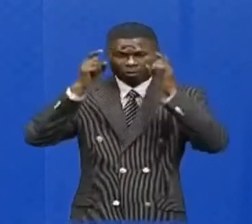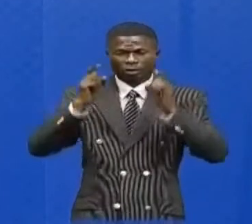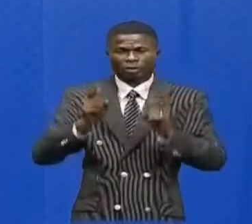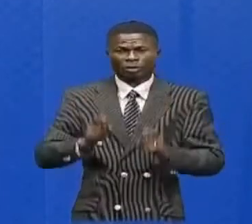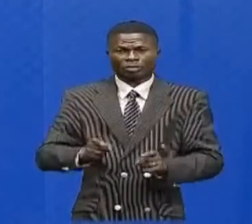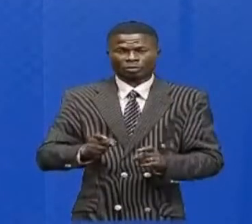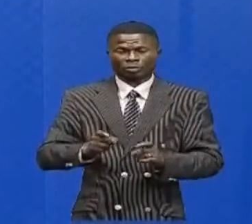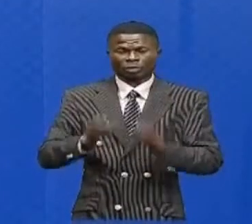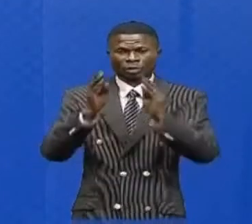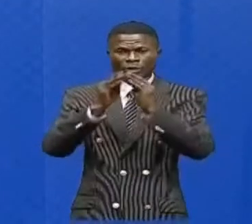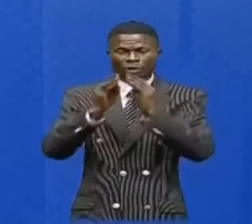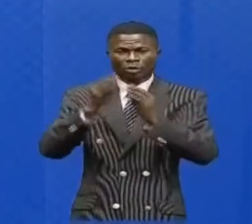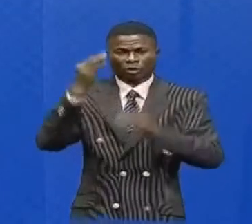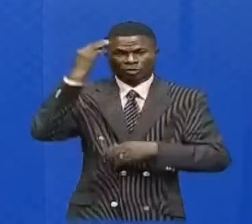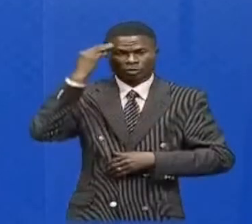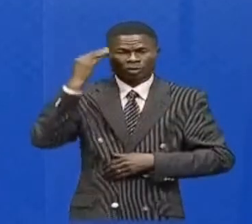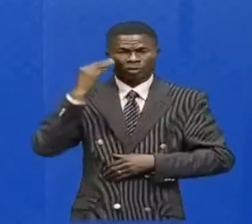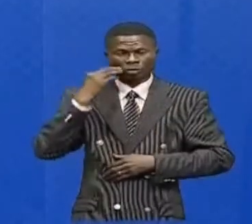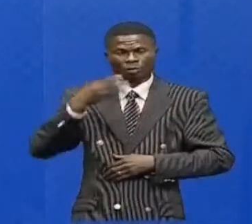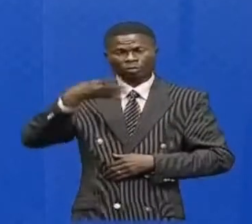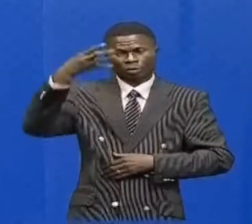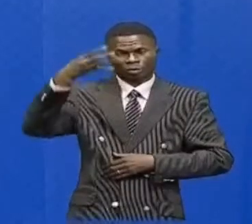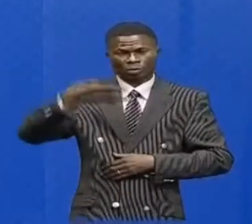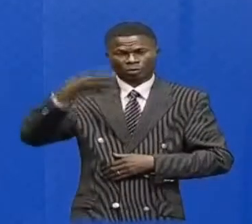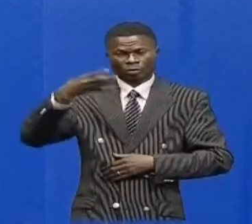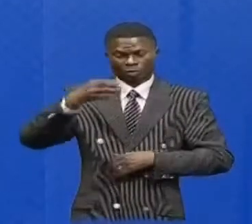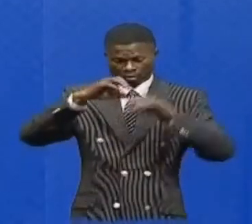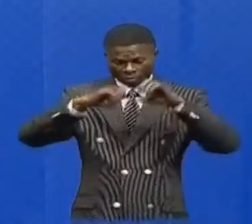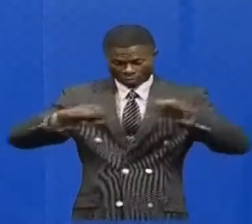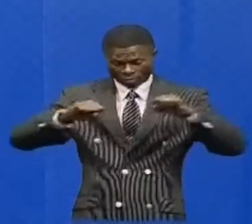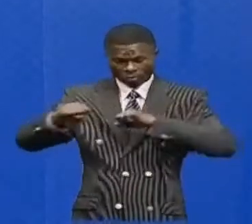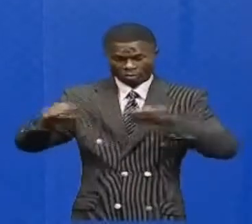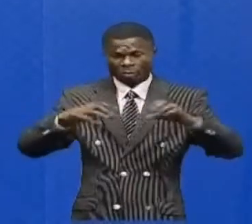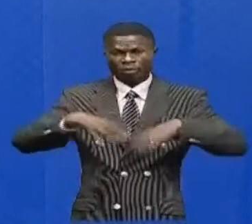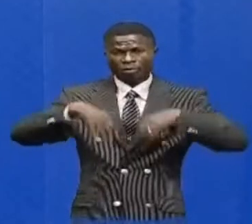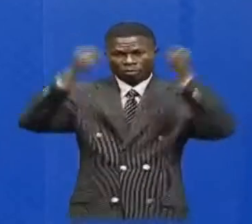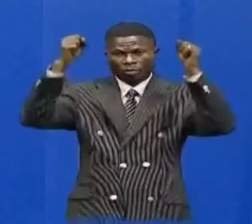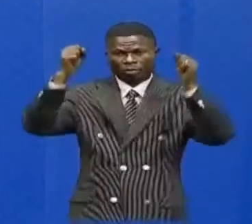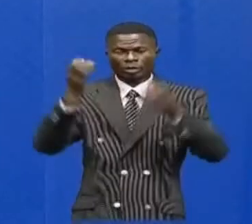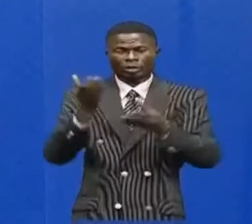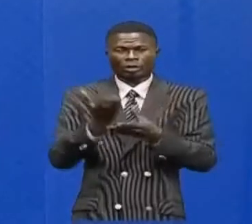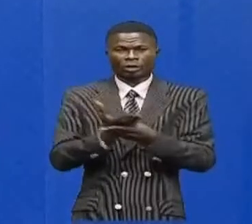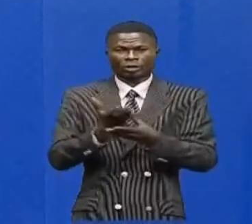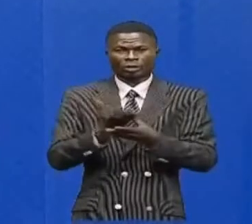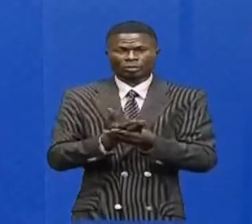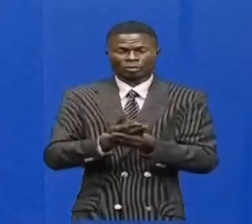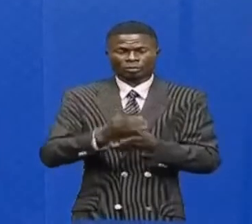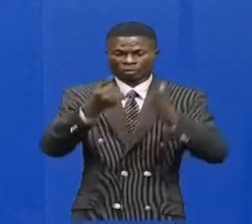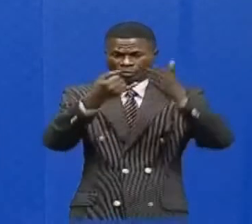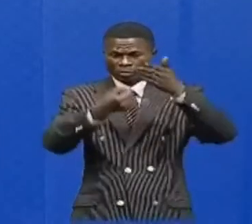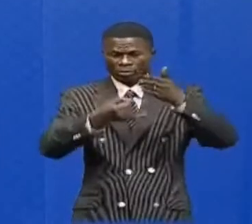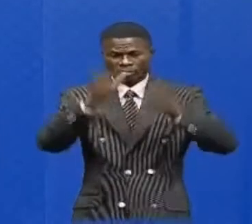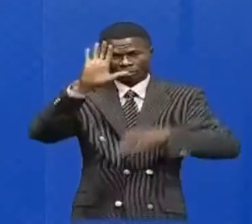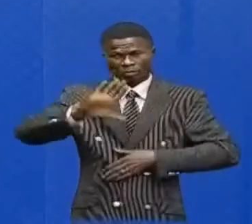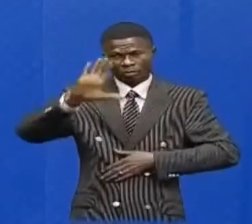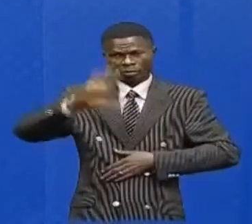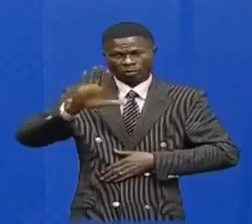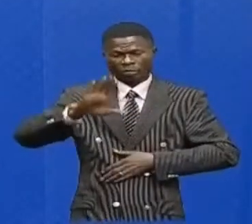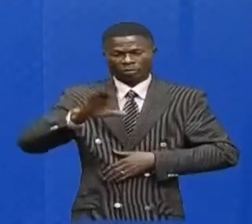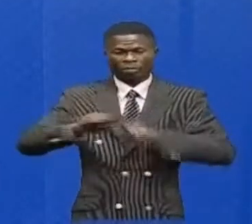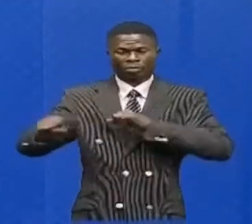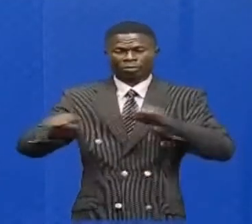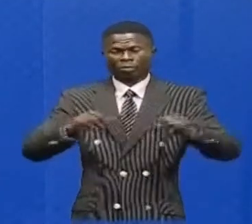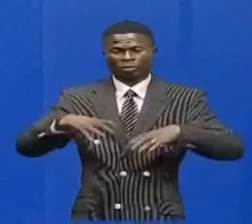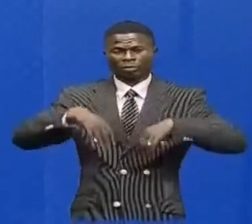décisions de Conseil de ministres. 4. Examen et adoption des dossiers. Et 5. Enfin, examen